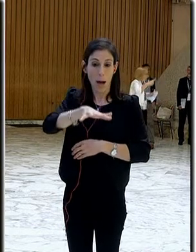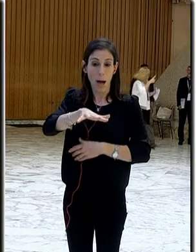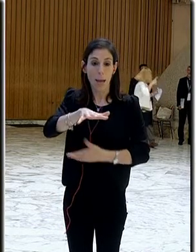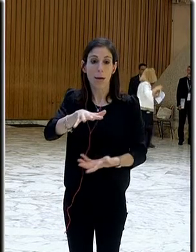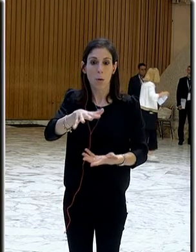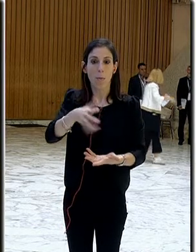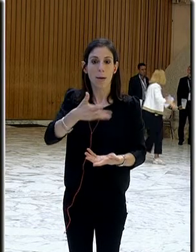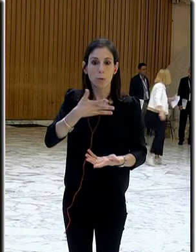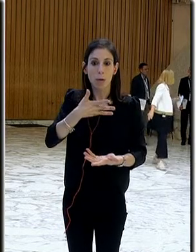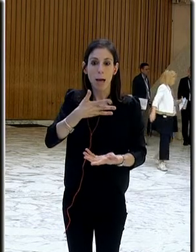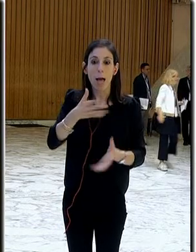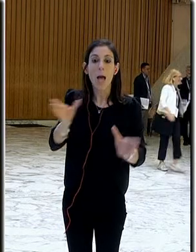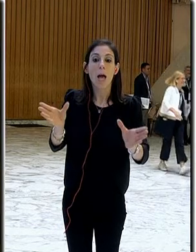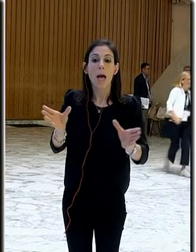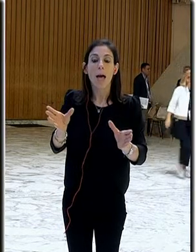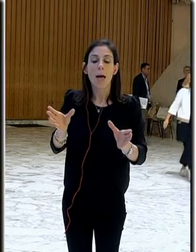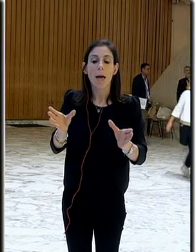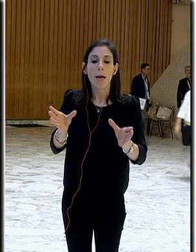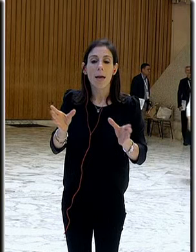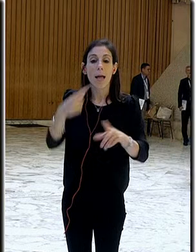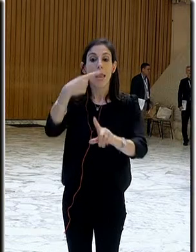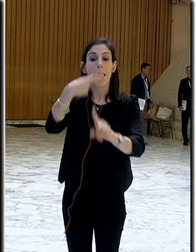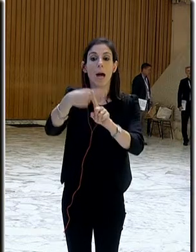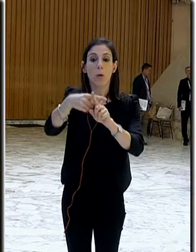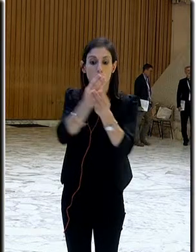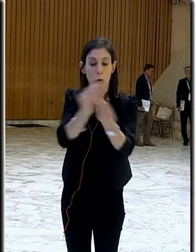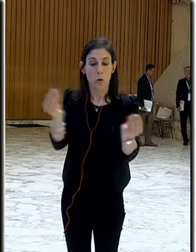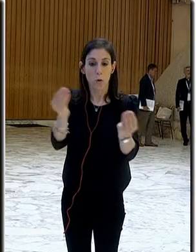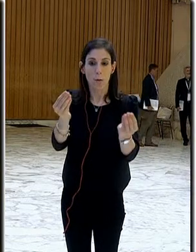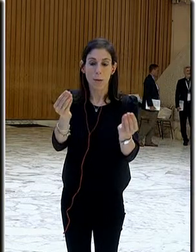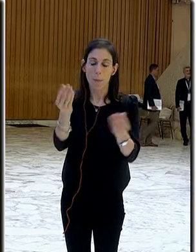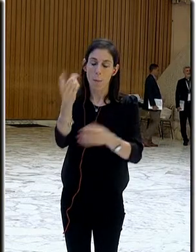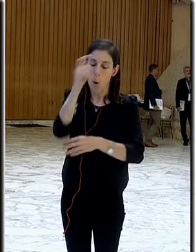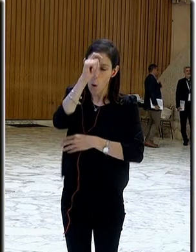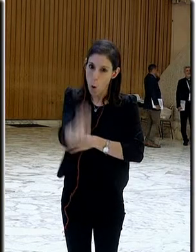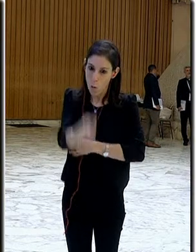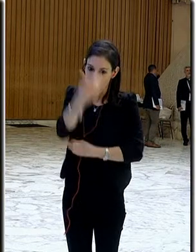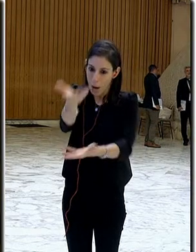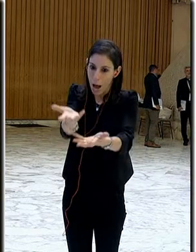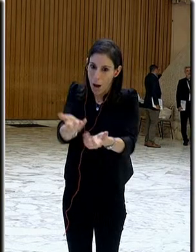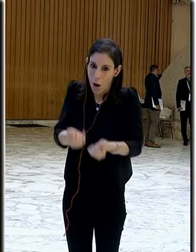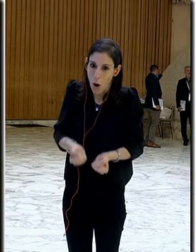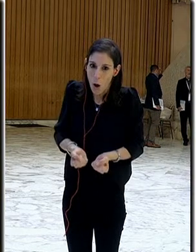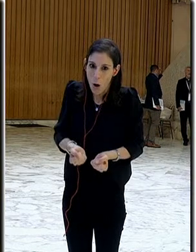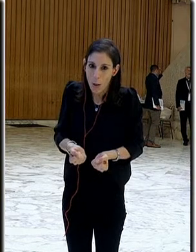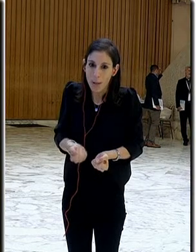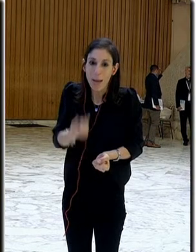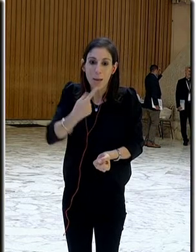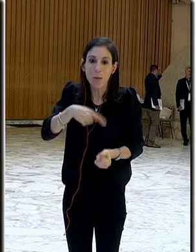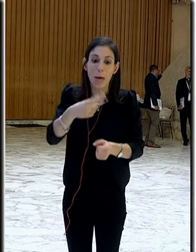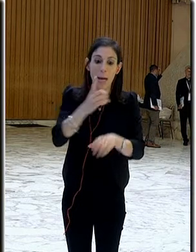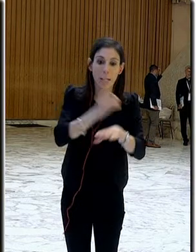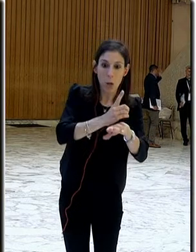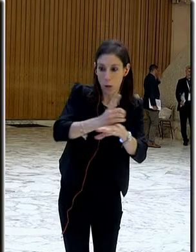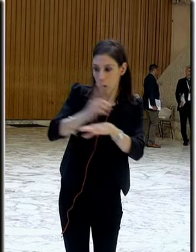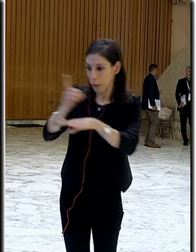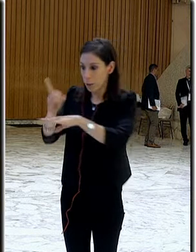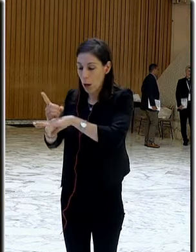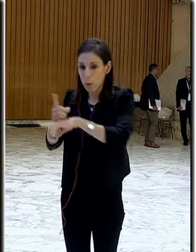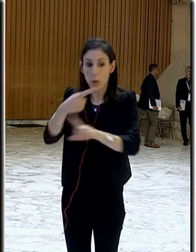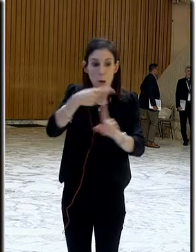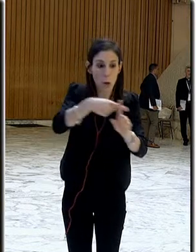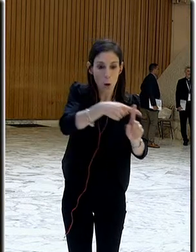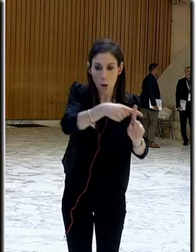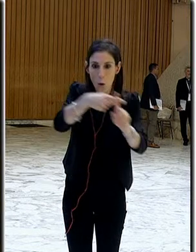jeunes que nous avions eu la grâce d'accompagner d'un diocèse à l'autre. Il arrivait des fois où